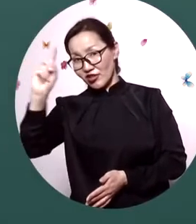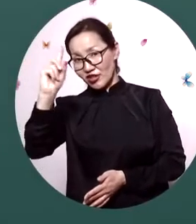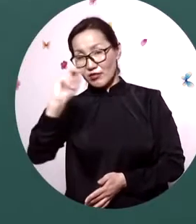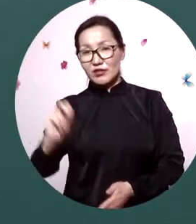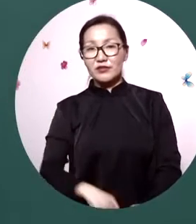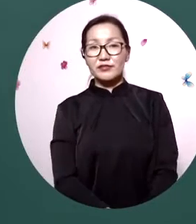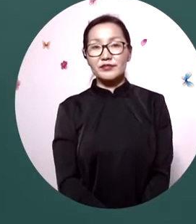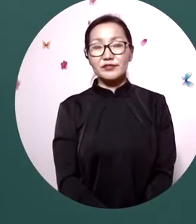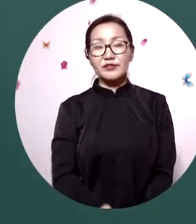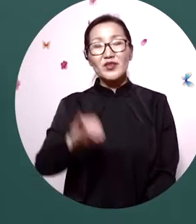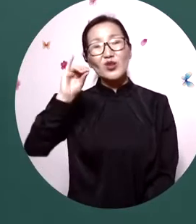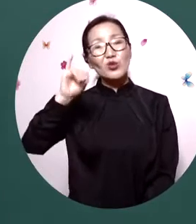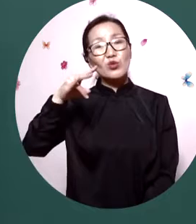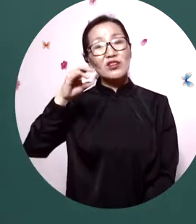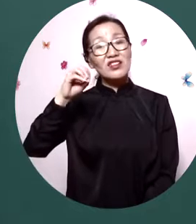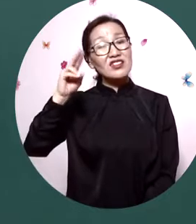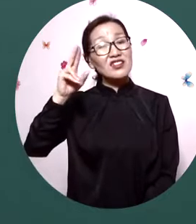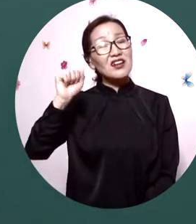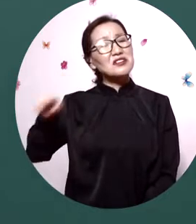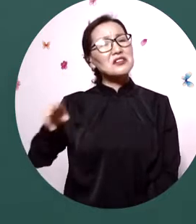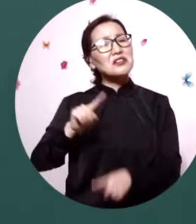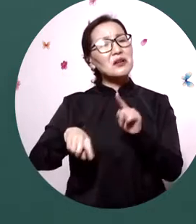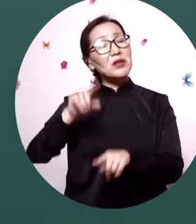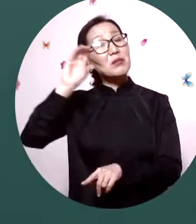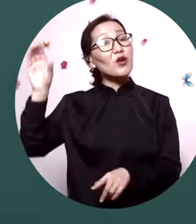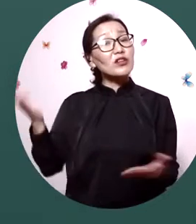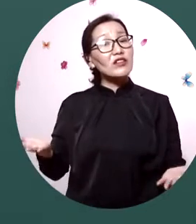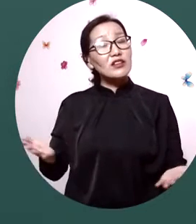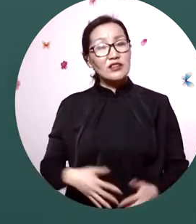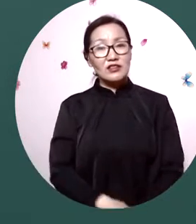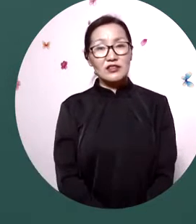дугаарлач. За ЮНЕСКО гэж ямар байгууллага гэлээ?